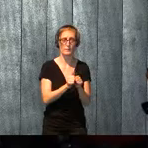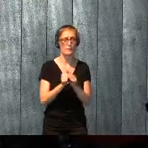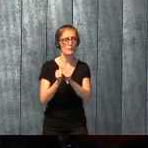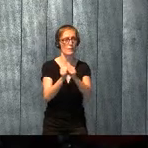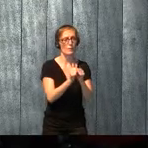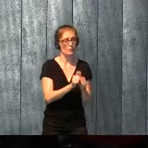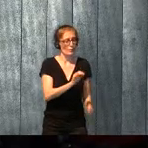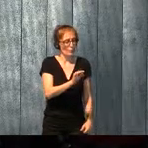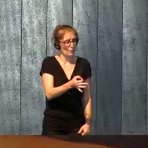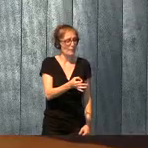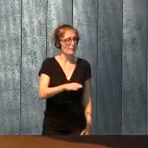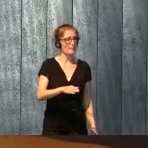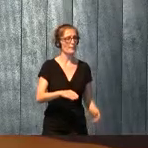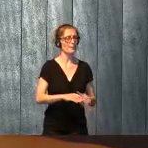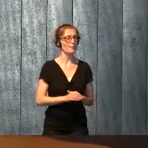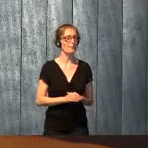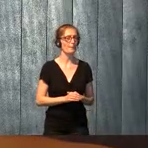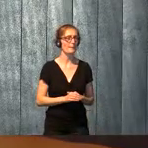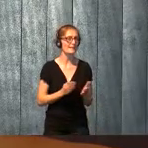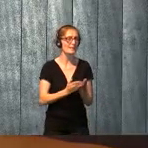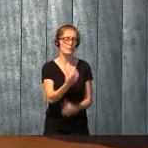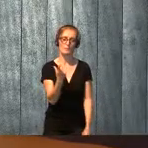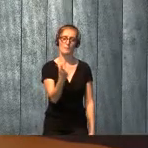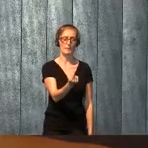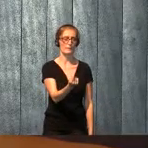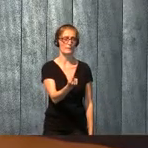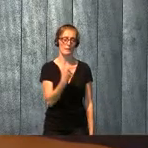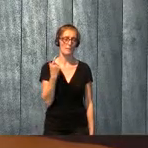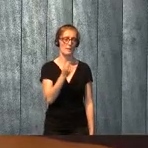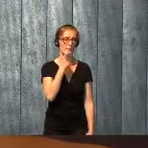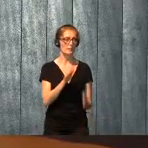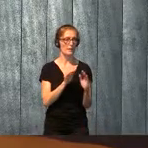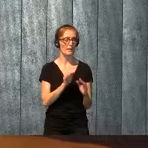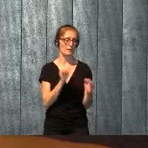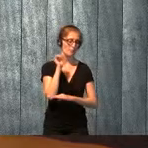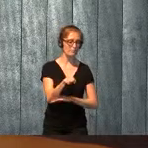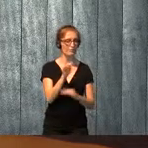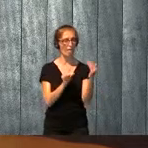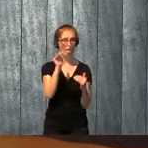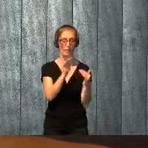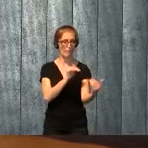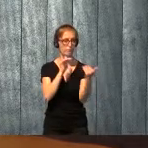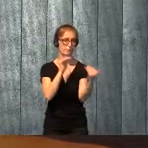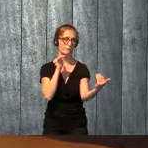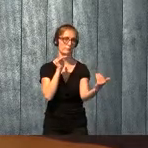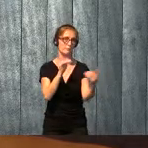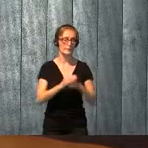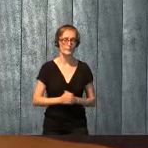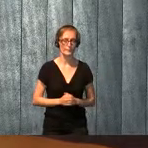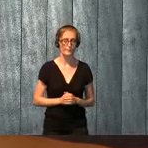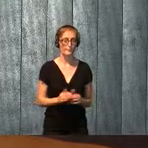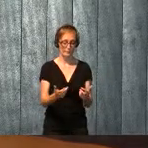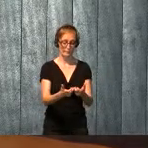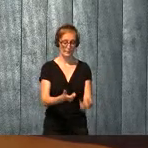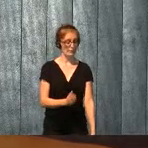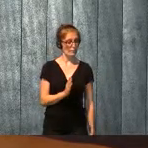aussi qu'il faut aborder cela en termes de partenariat et de partenariat sur un pied d'égalité. Je prends deux petits exemples de ce que nous faisons à